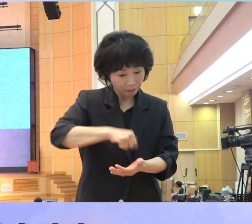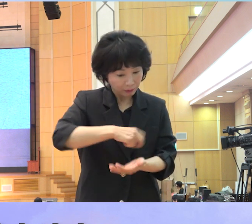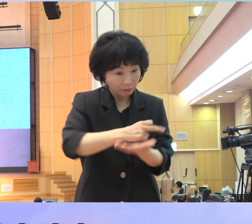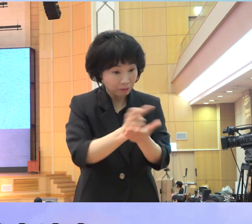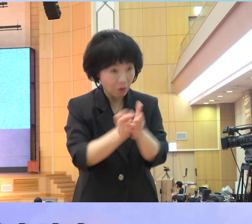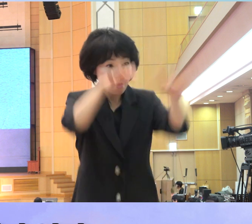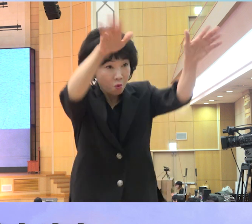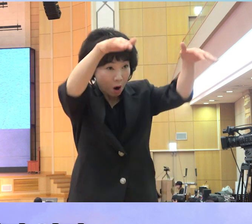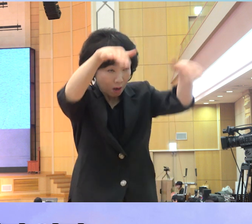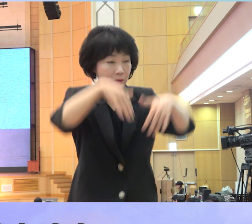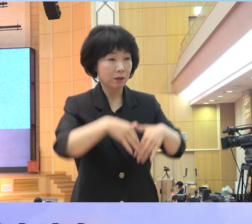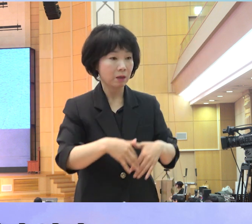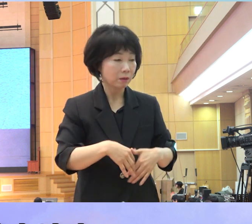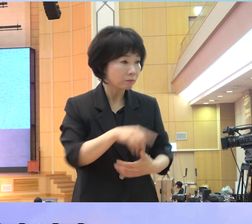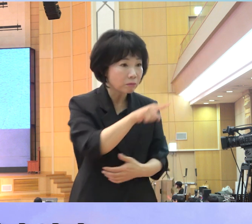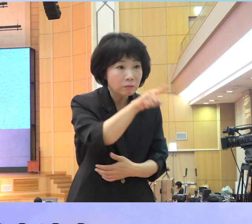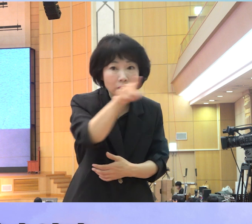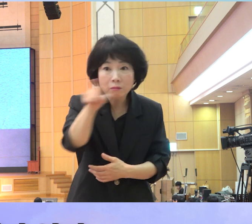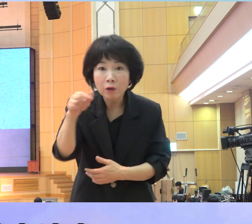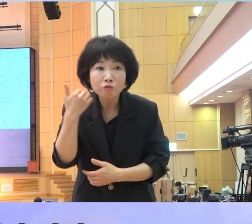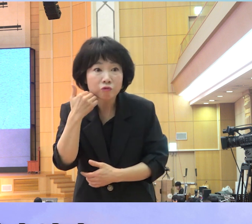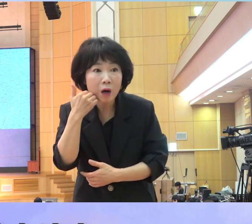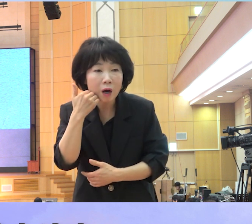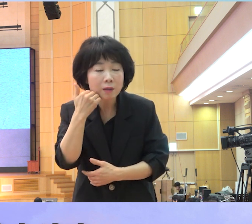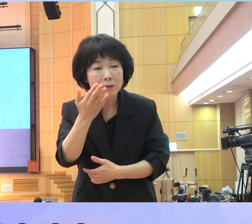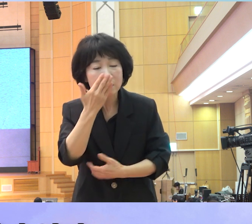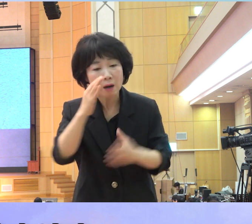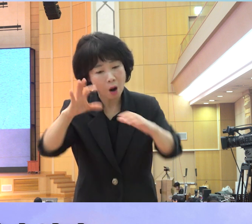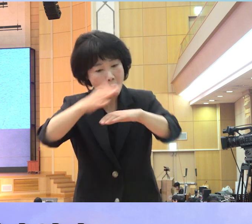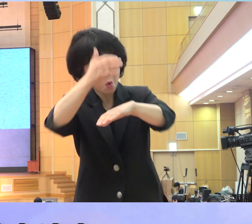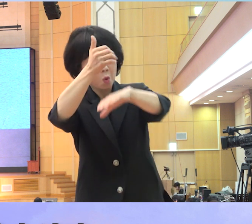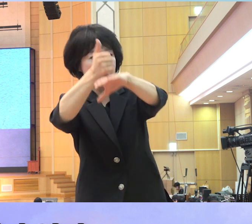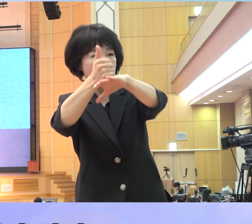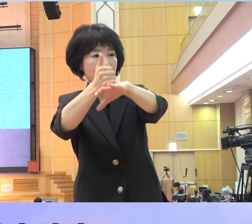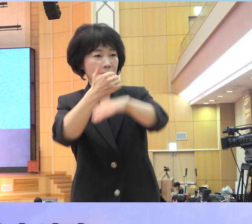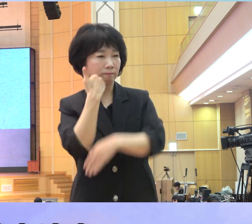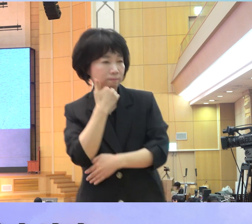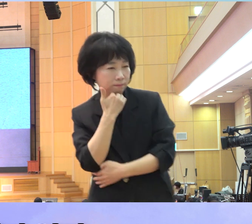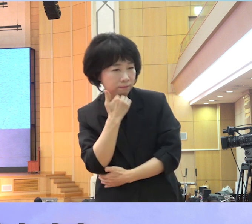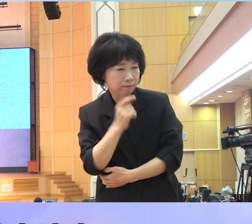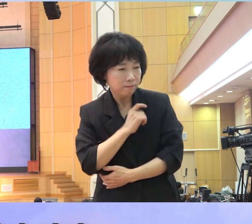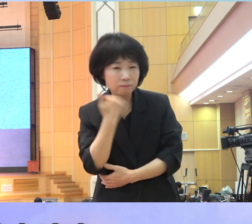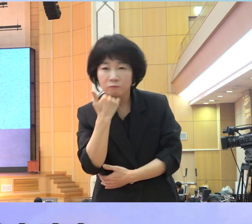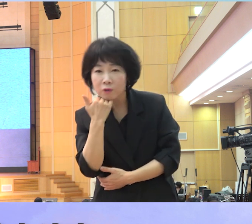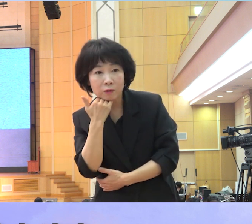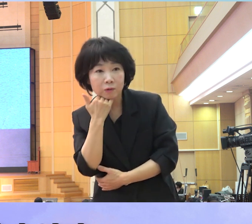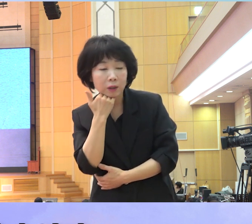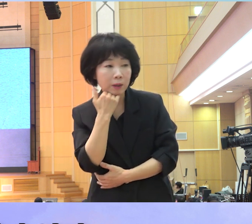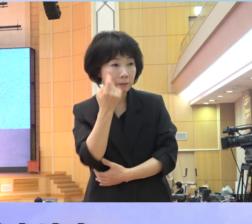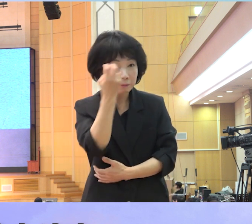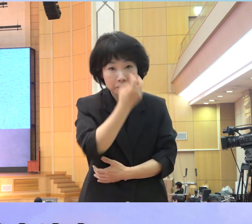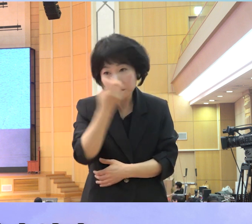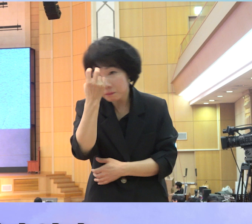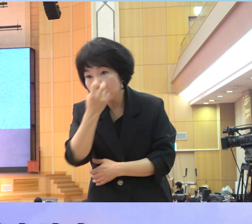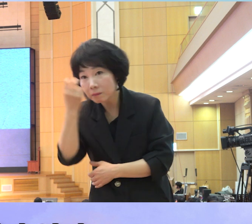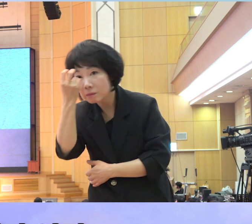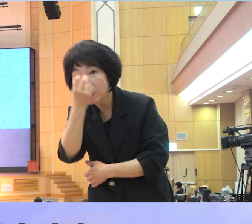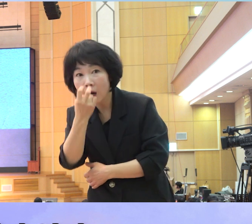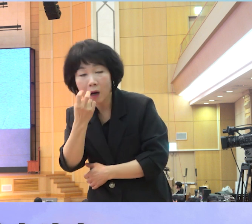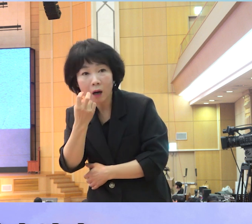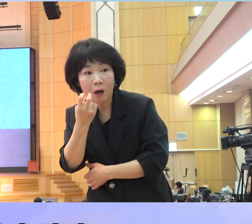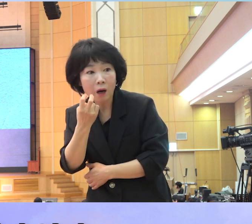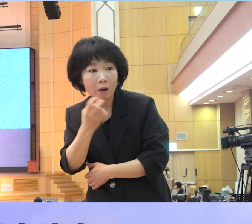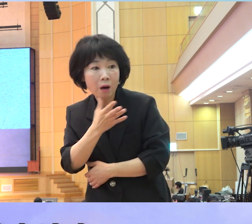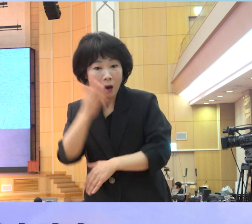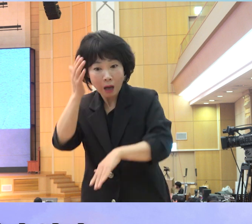자, 여러분, 지금 당장 기름을 부어서 이스라엘의 왕이 될 거라고 얘기를 했어요. 그런데 결국에 그 기름